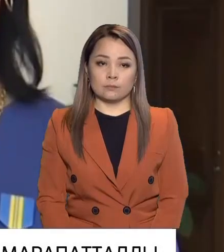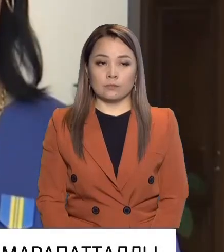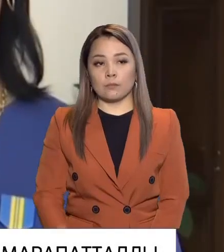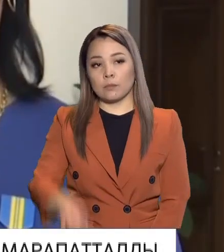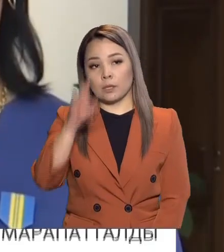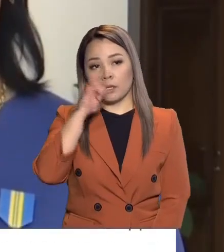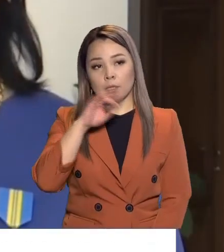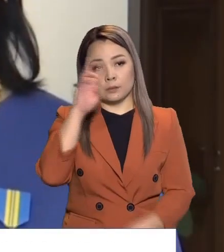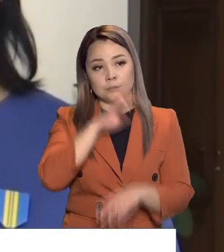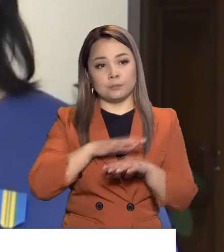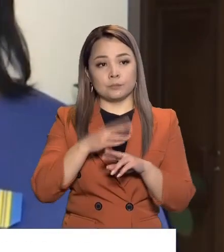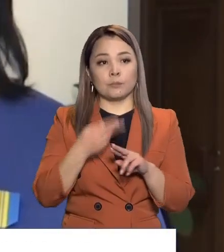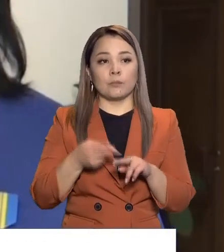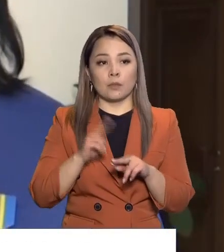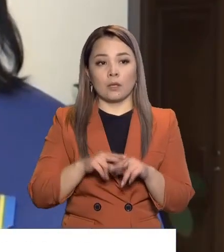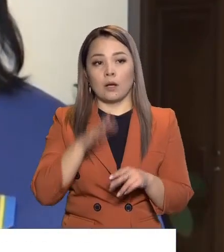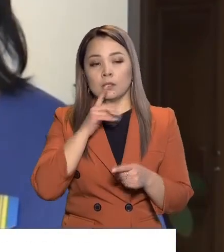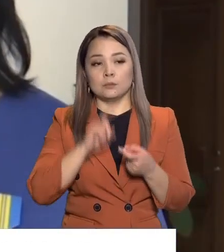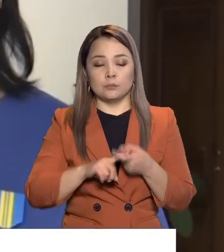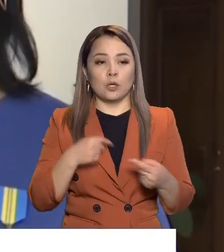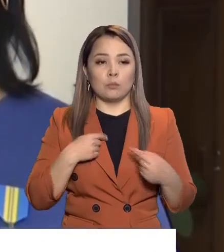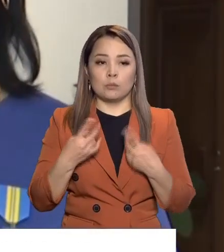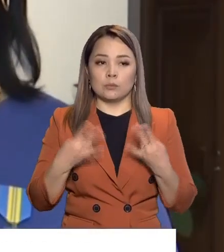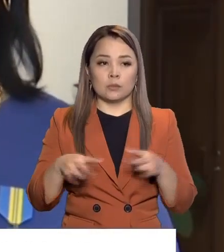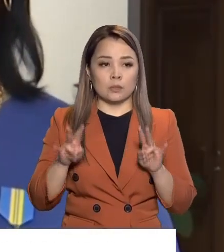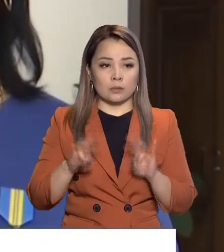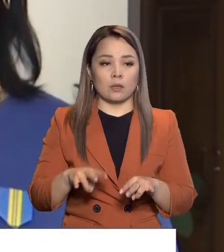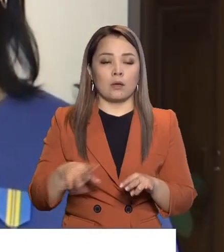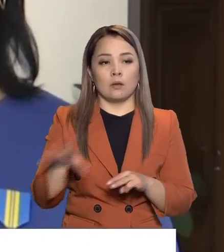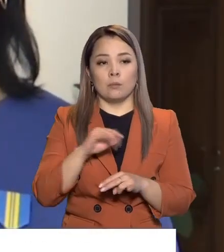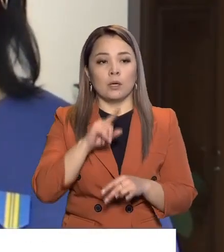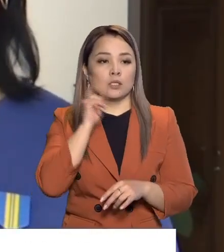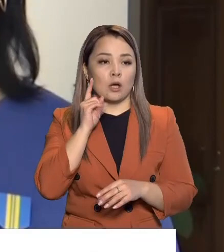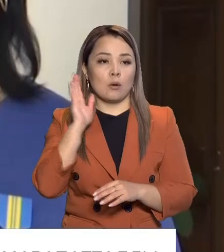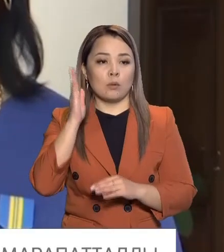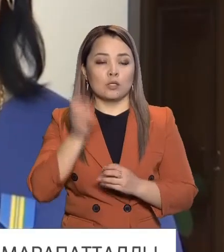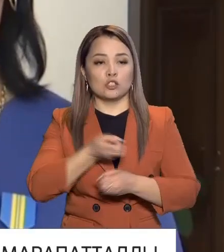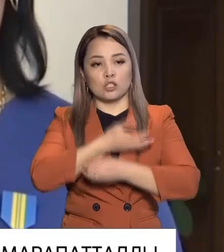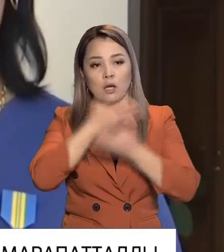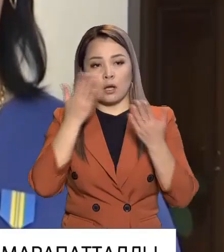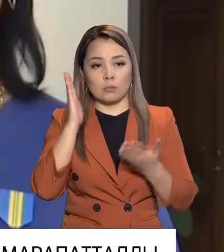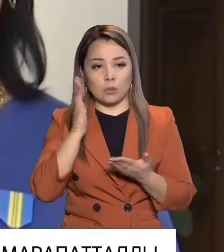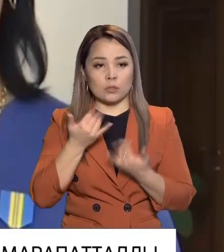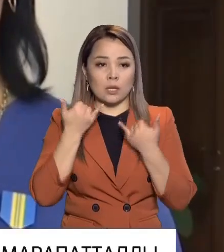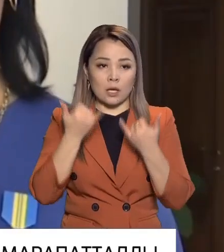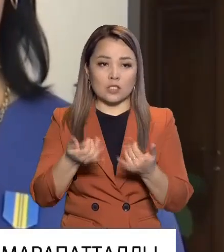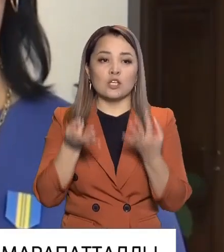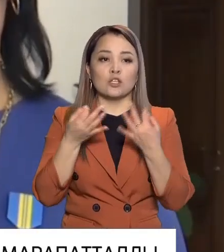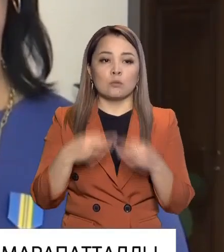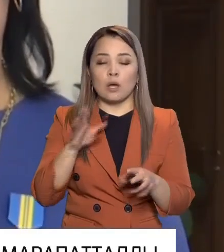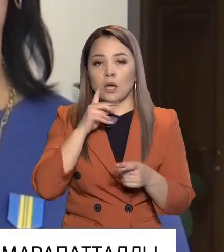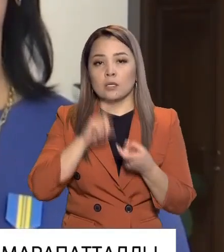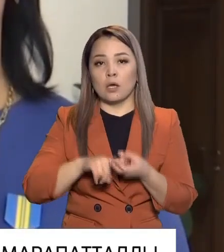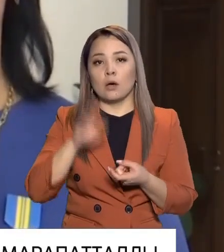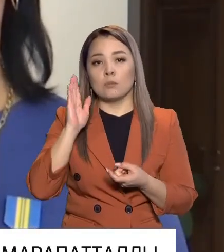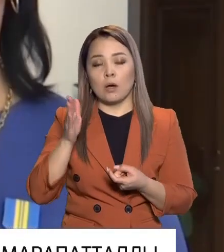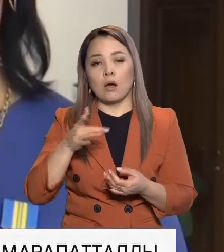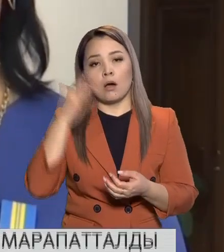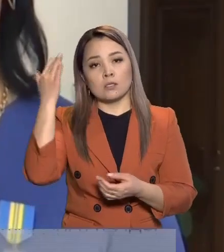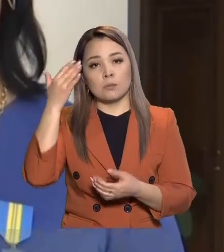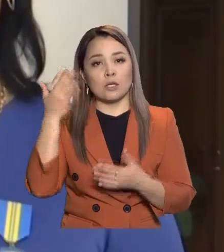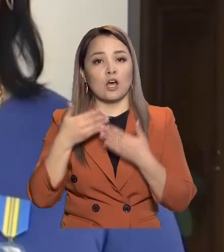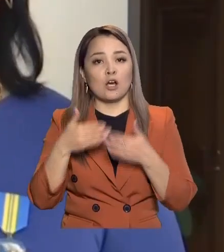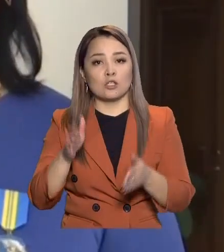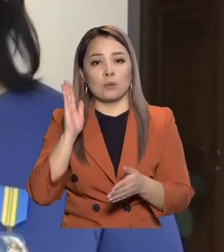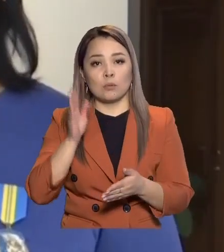Қазақ еліне бұндай енді заман тумас екен, жастарымызға келешегі жарқын болса екен, бейбітшілік заманымыз болса екен, аспанымыз ашық